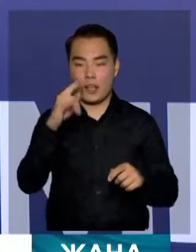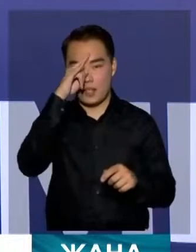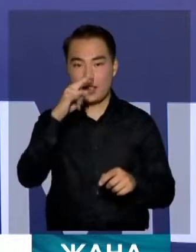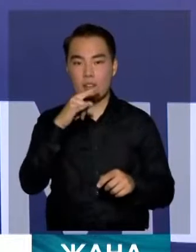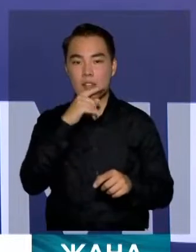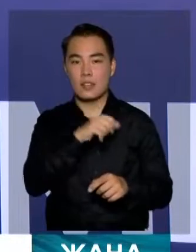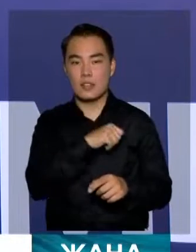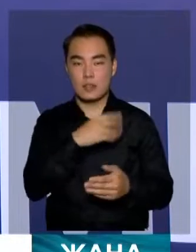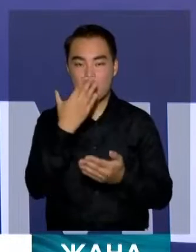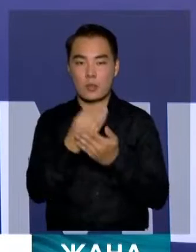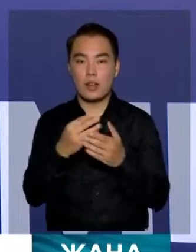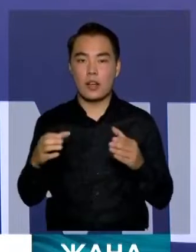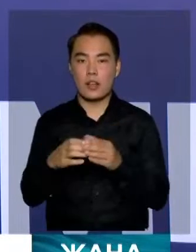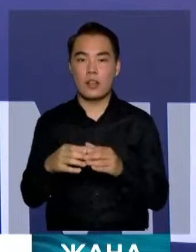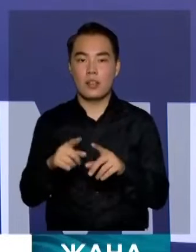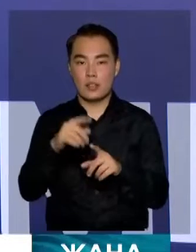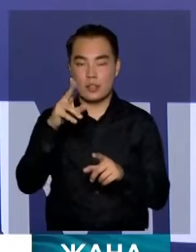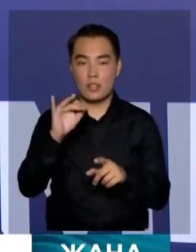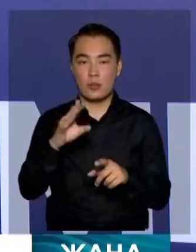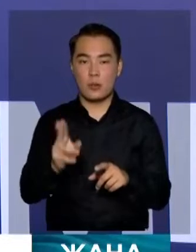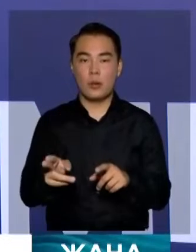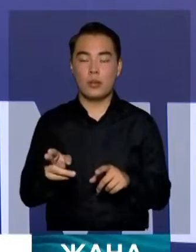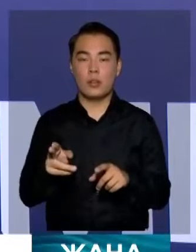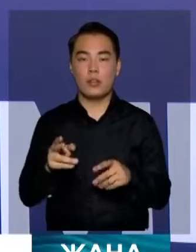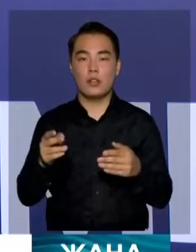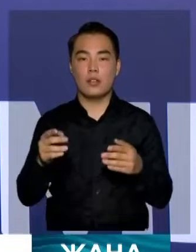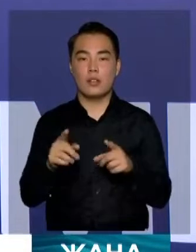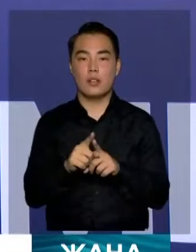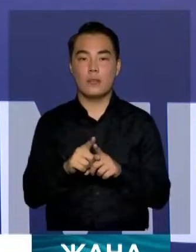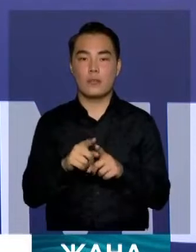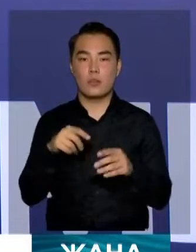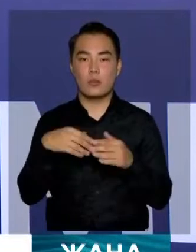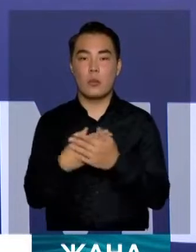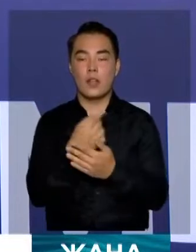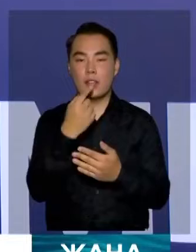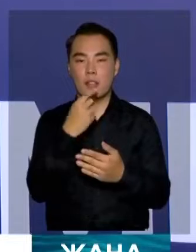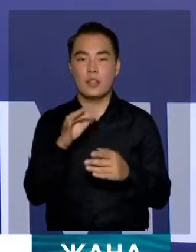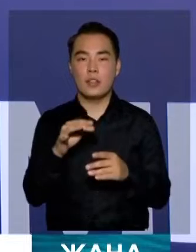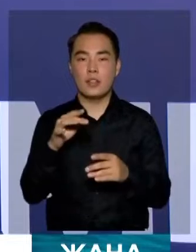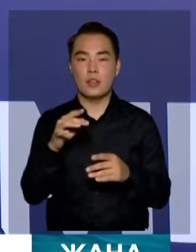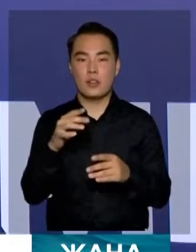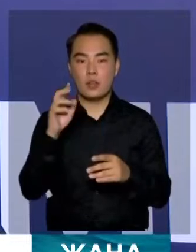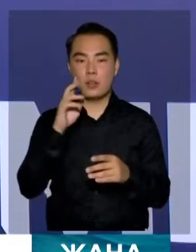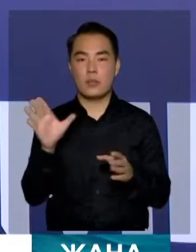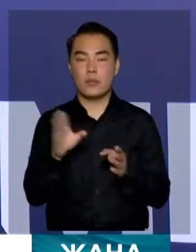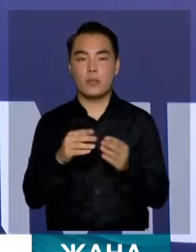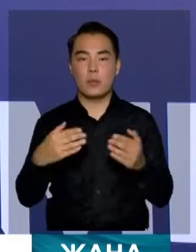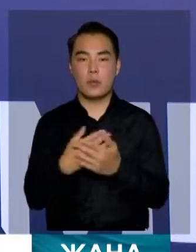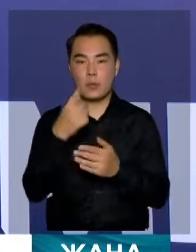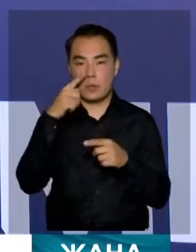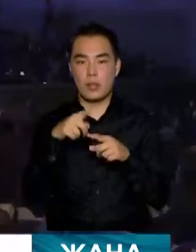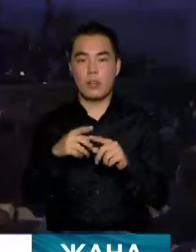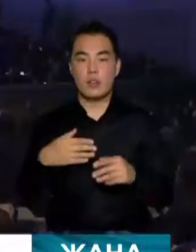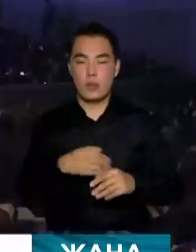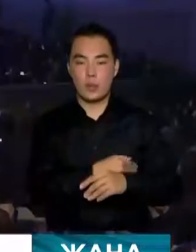отырмыз. TikTok-тағы контентті барынша қызықты және пайдалы етіп білім беру ұйымдары мемлекетпен бірге көбірек жобаларды шығаруға қуанышты